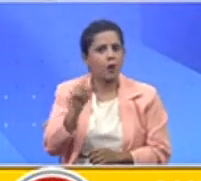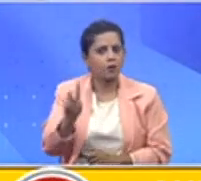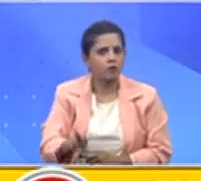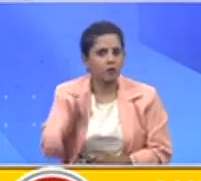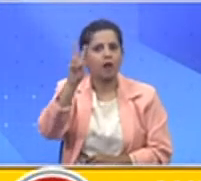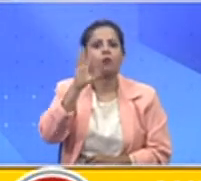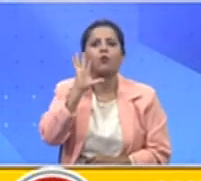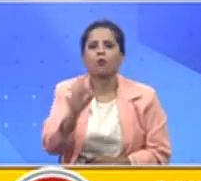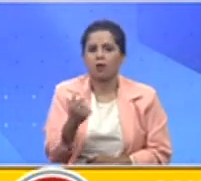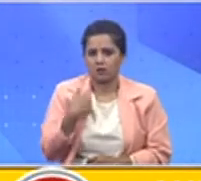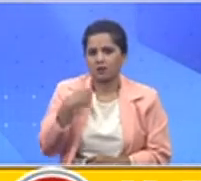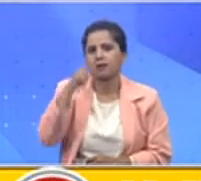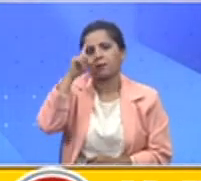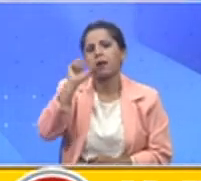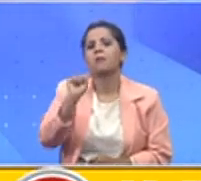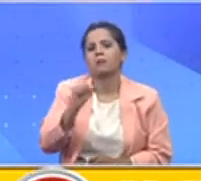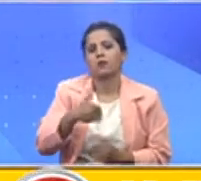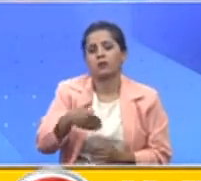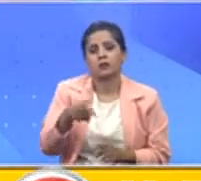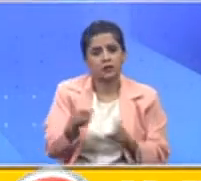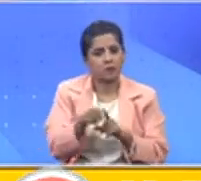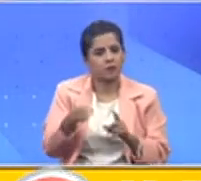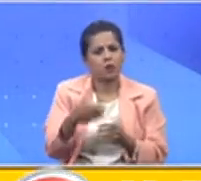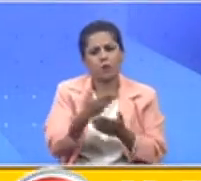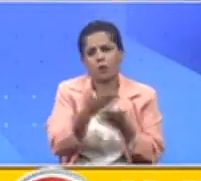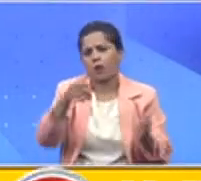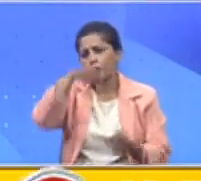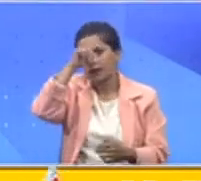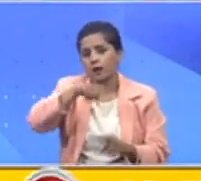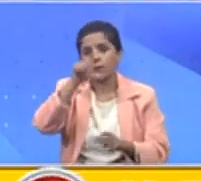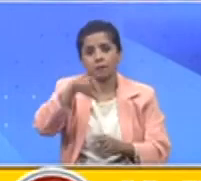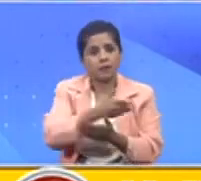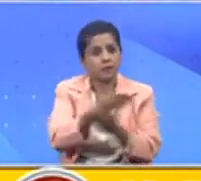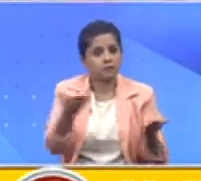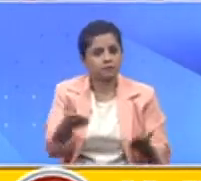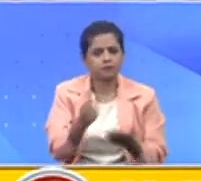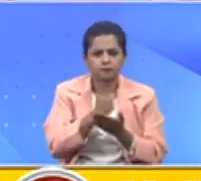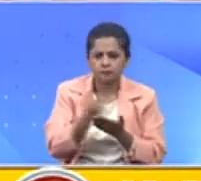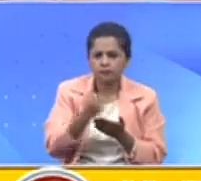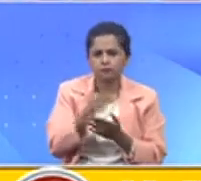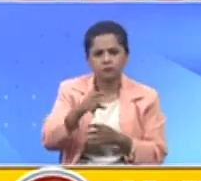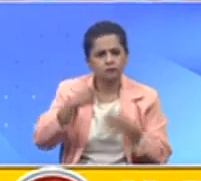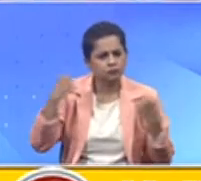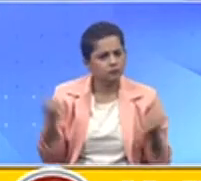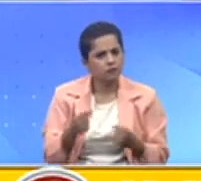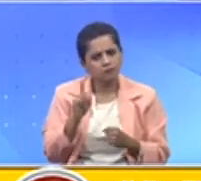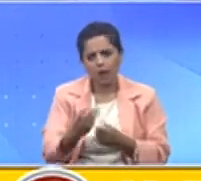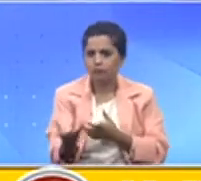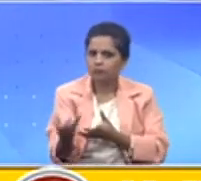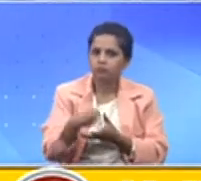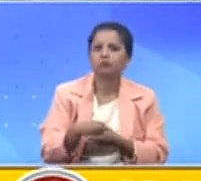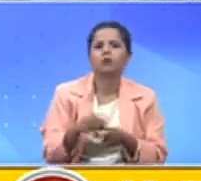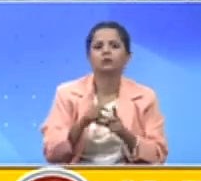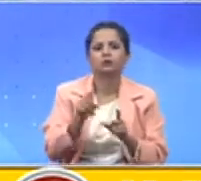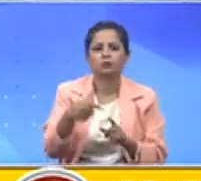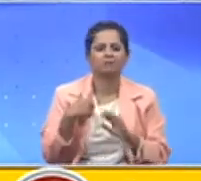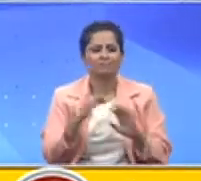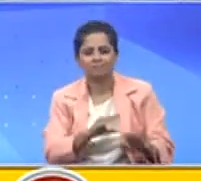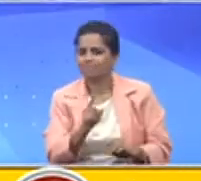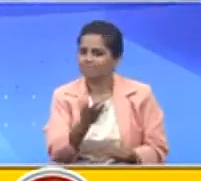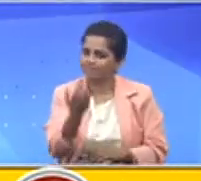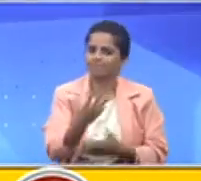होगा। इसलिए हर देशवासी को इन प्रयासों से जुरूर जुड़ना चाहिए।